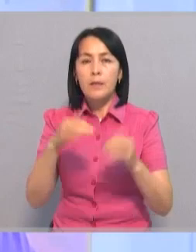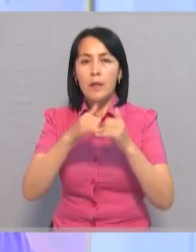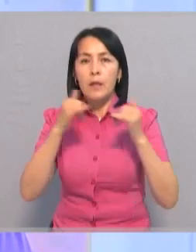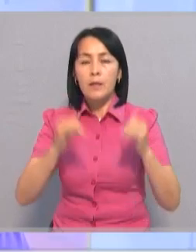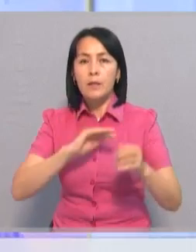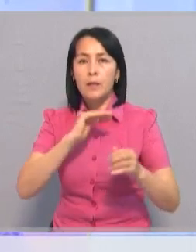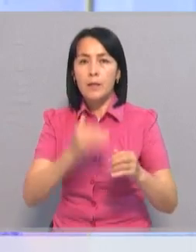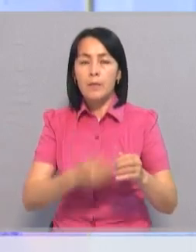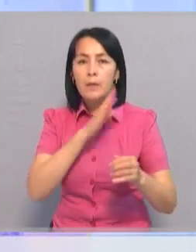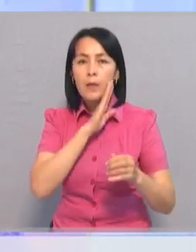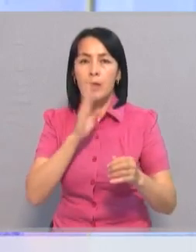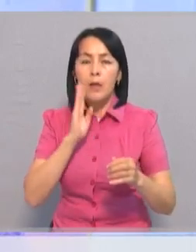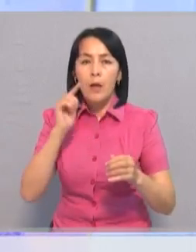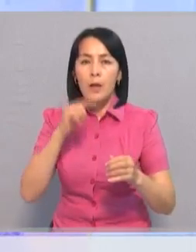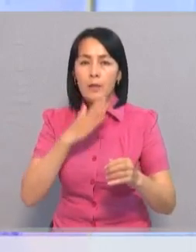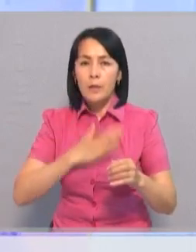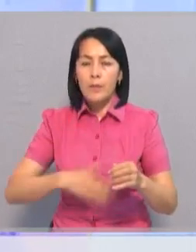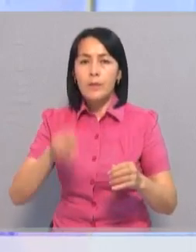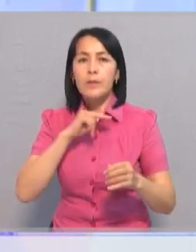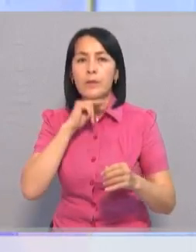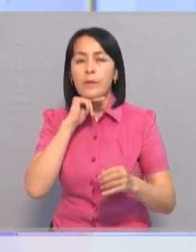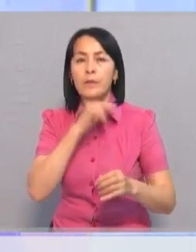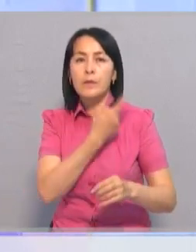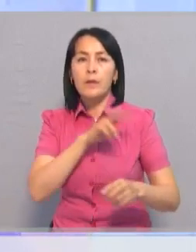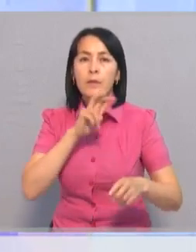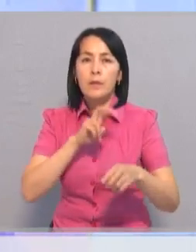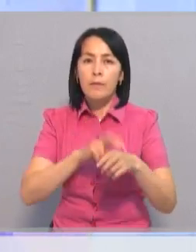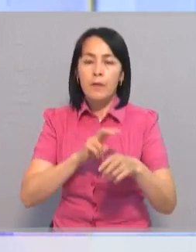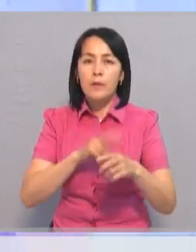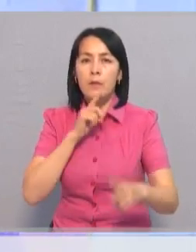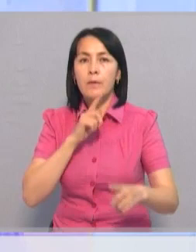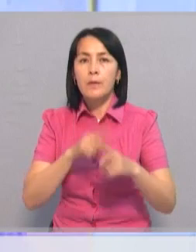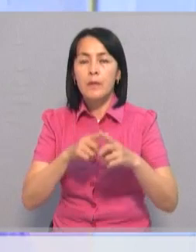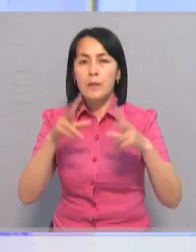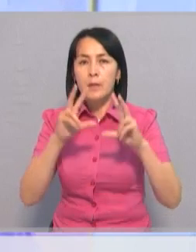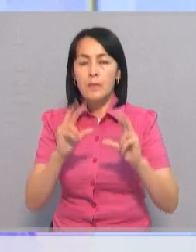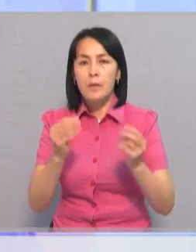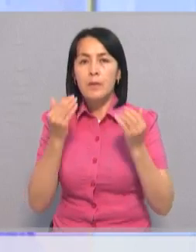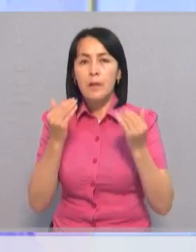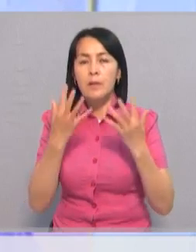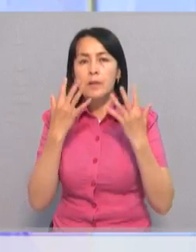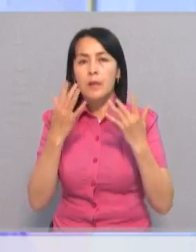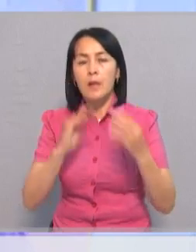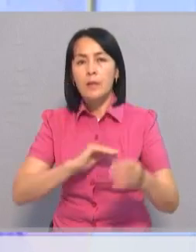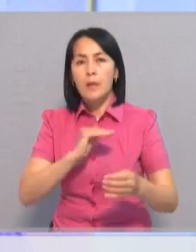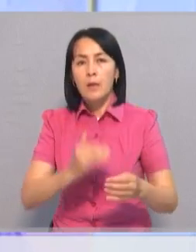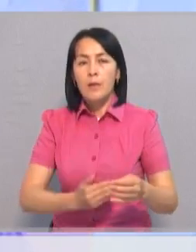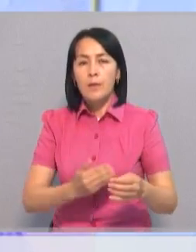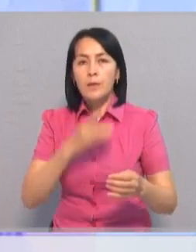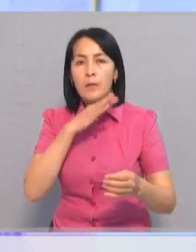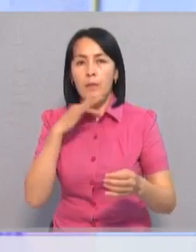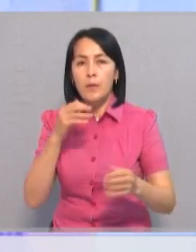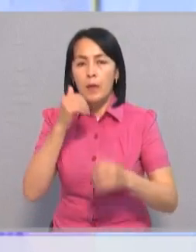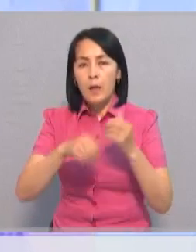развития беременности женщина находилась под пристальным вниманием высококвалифицированных специалистов. Количество беременных увеличивается